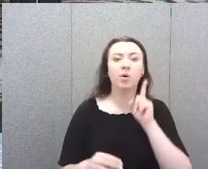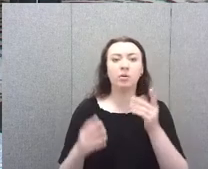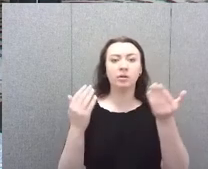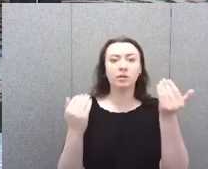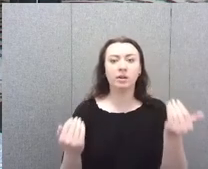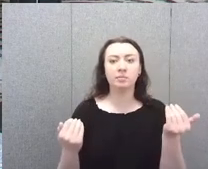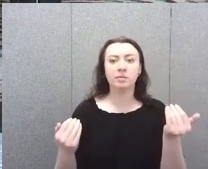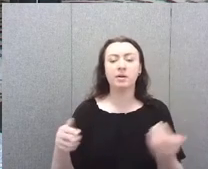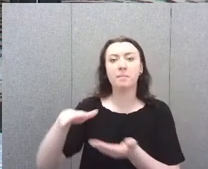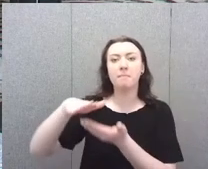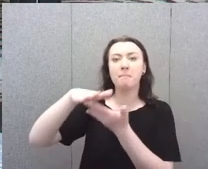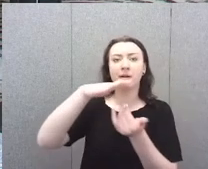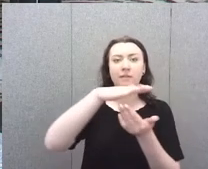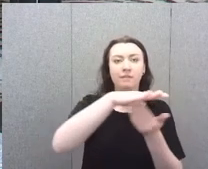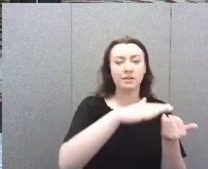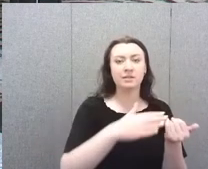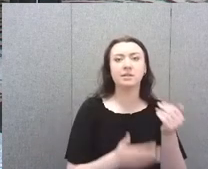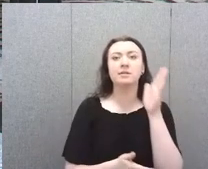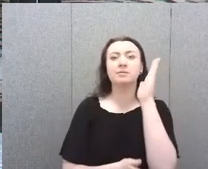И хочу